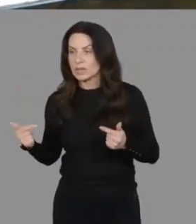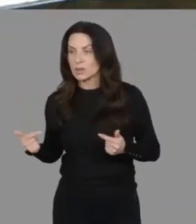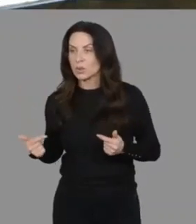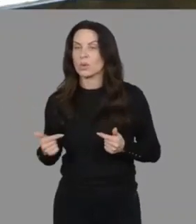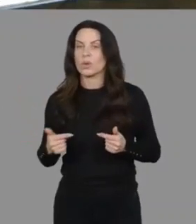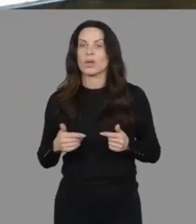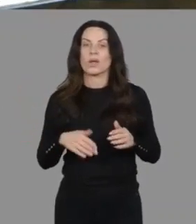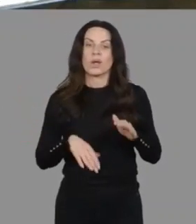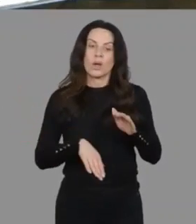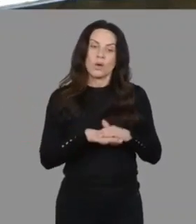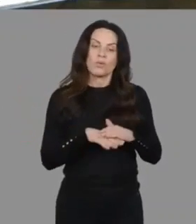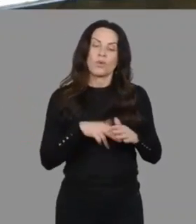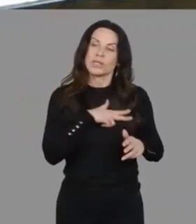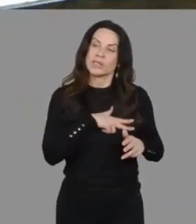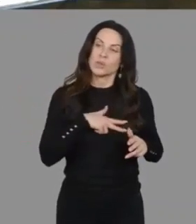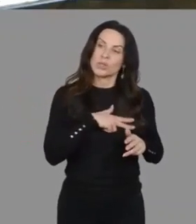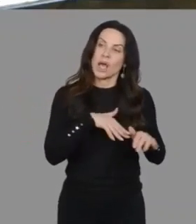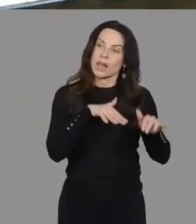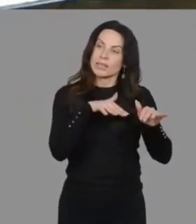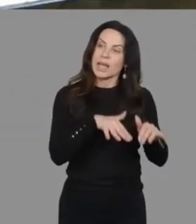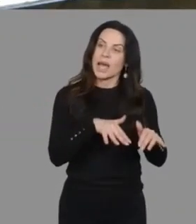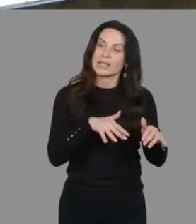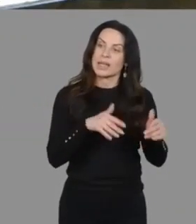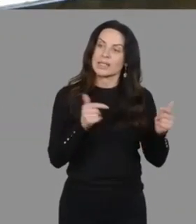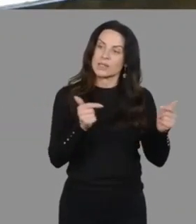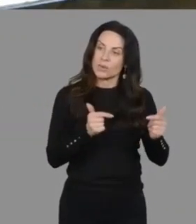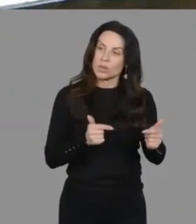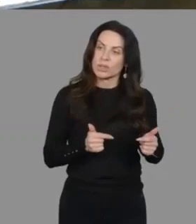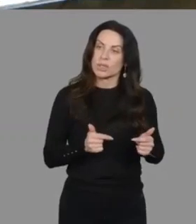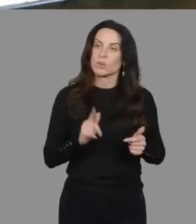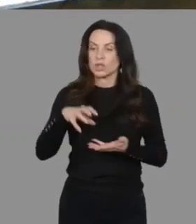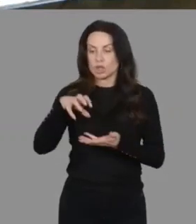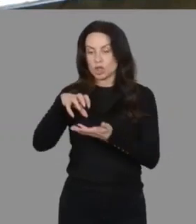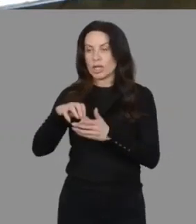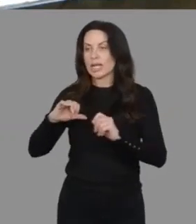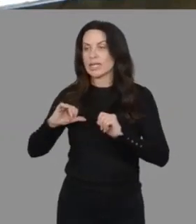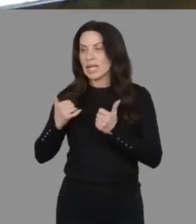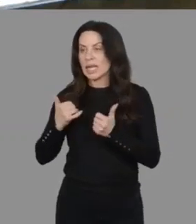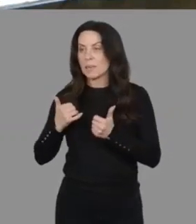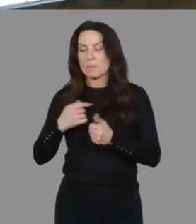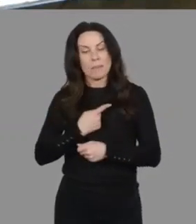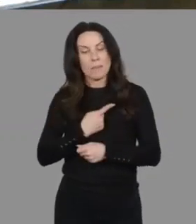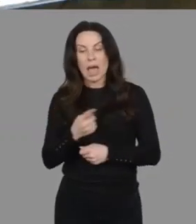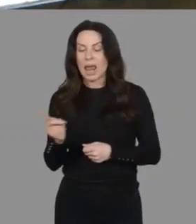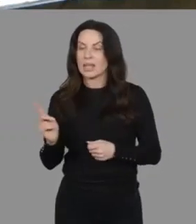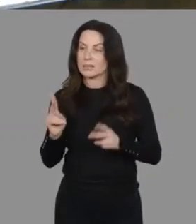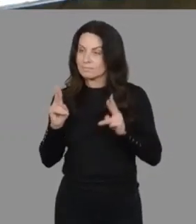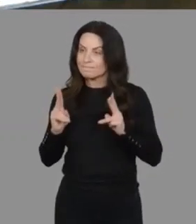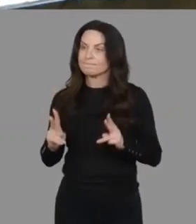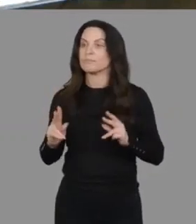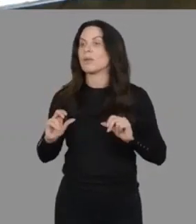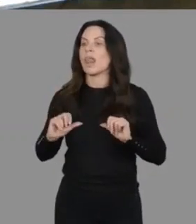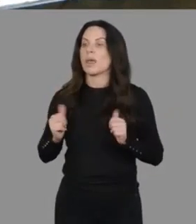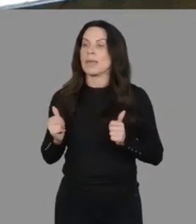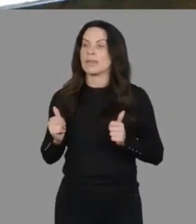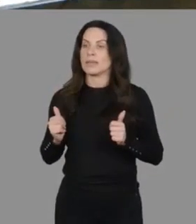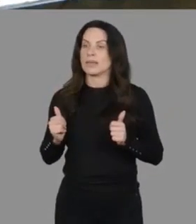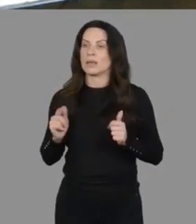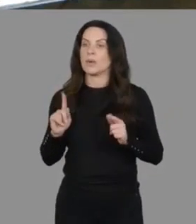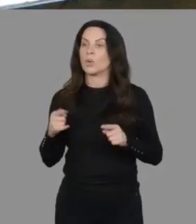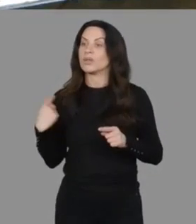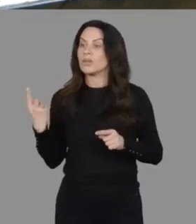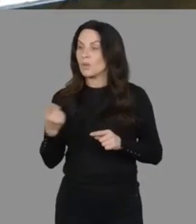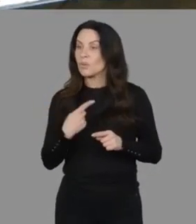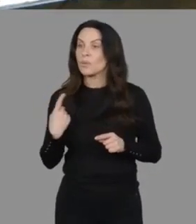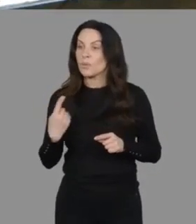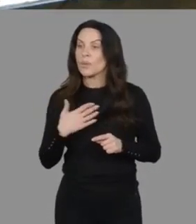soziale Daseinsvorsorge und das städtische Leben sind lebendig. Und wir haben die schlimmsten Folgen der Pandemie, so